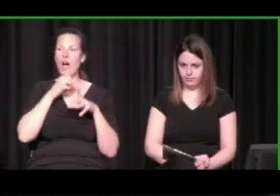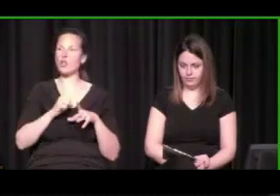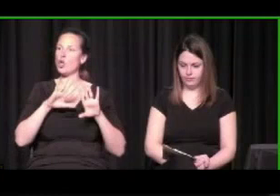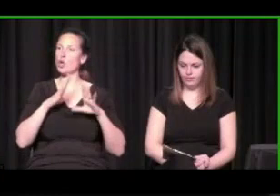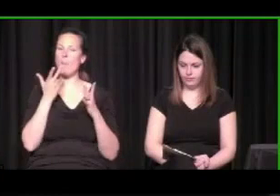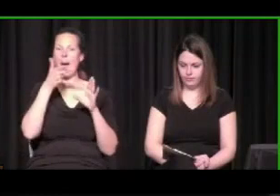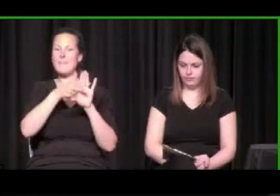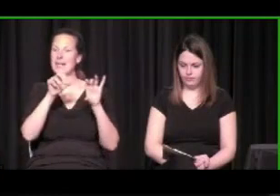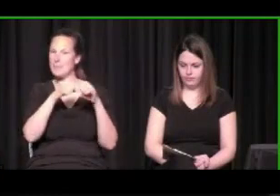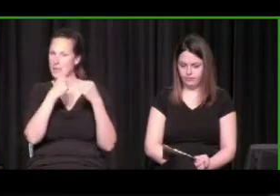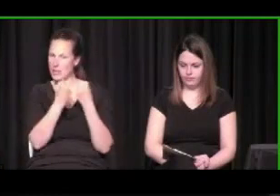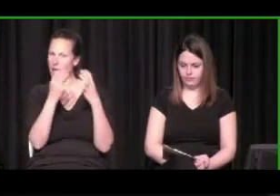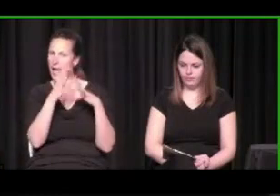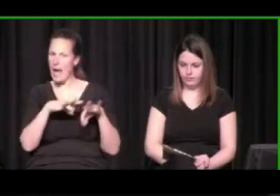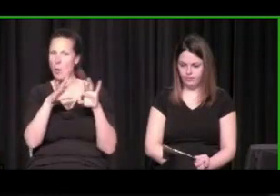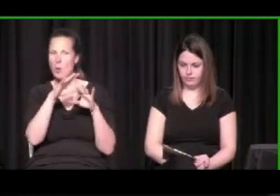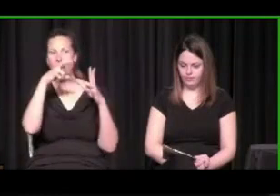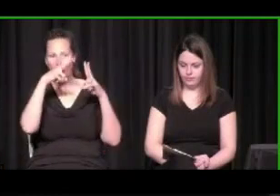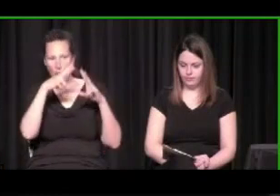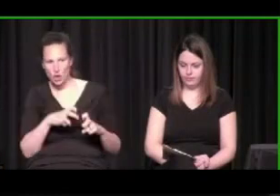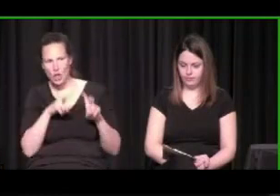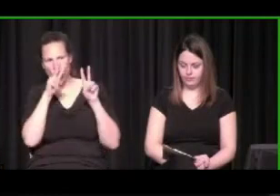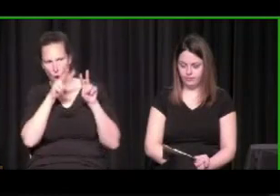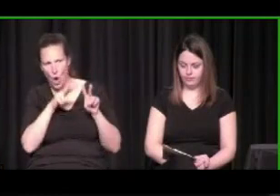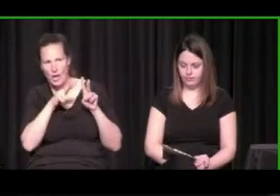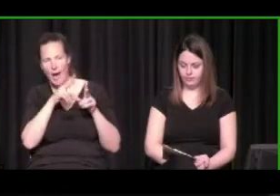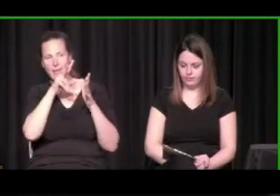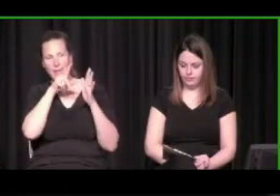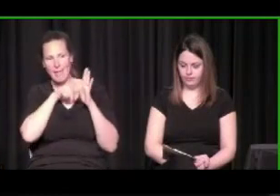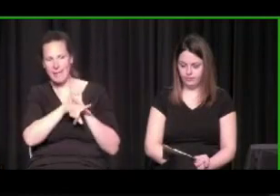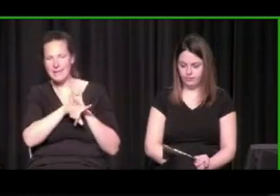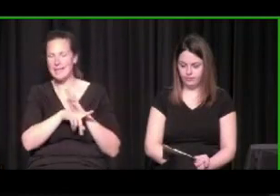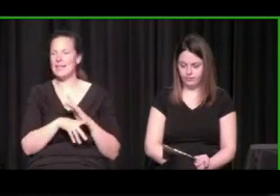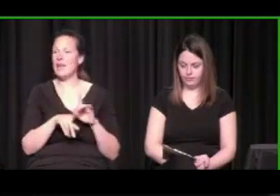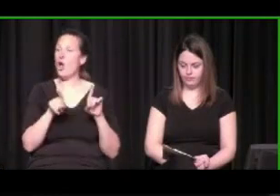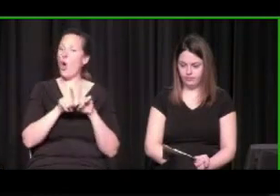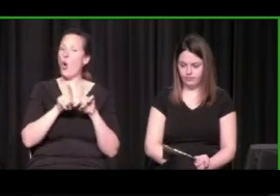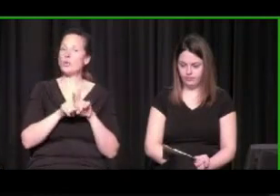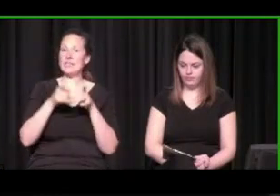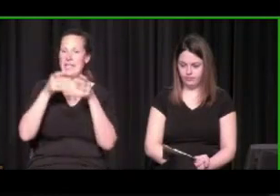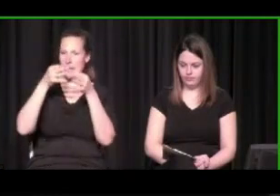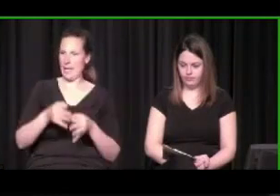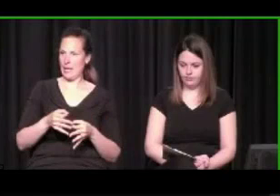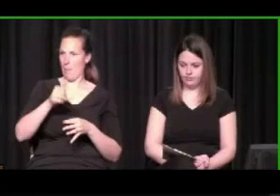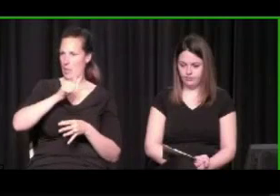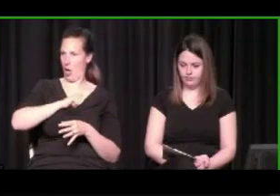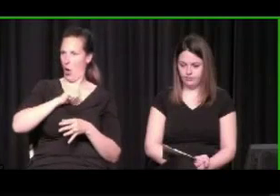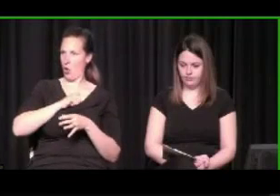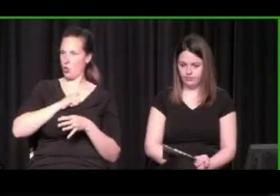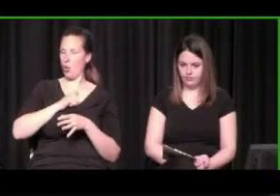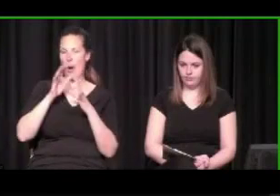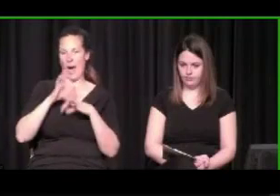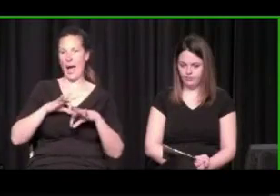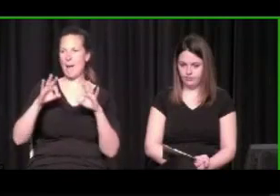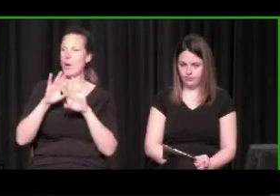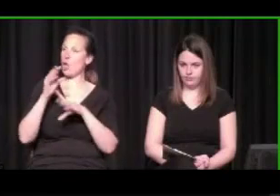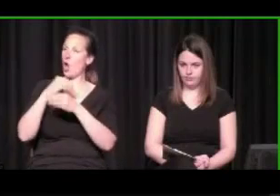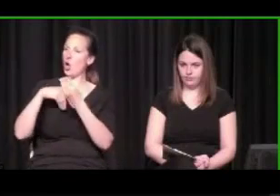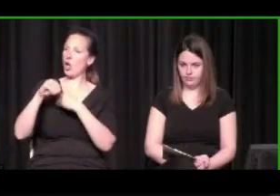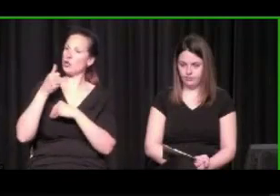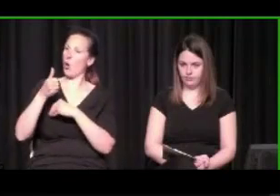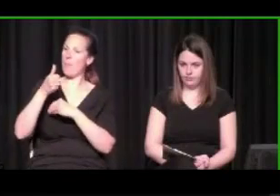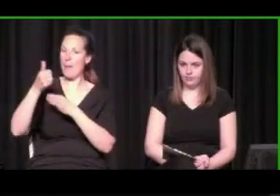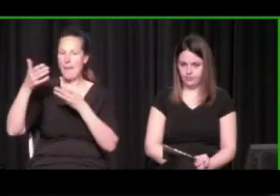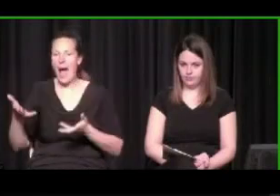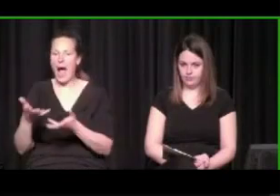participe-t-elle socialement? C'est des éléments qui sont encore à mettre de l'avant. La promotion de l'autodétermination aussi par les organisations elles-mêmes va venir